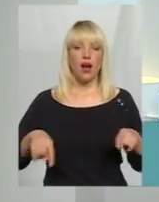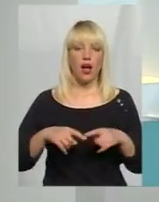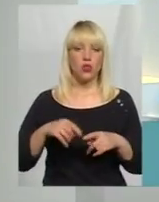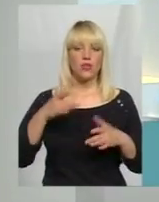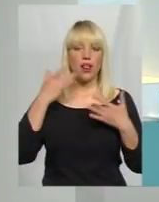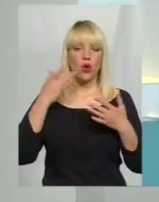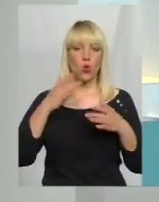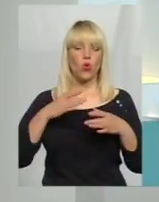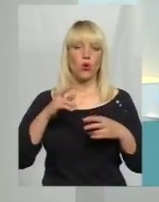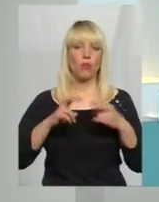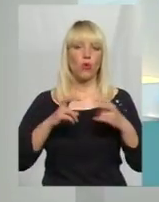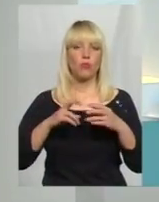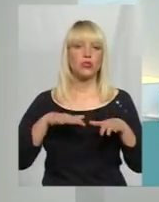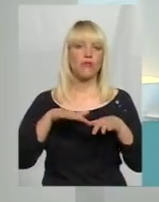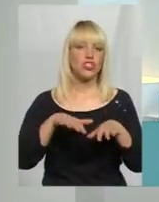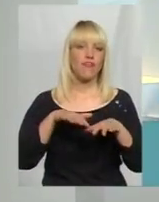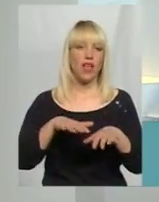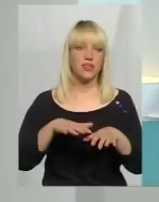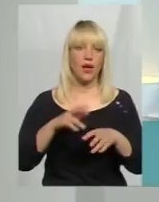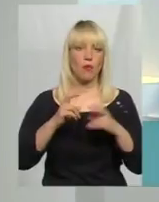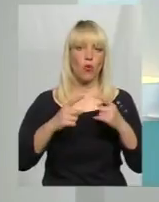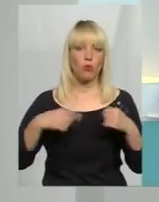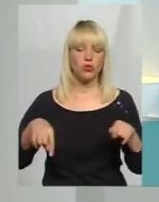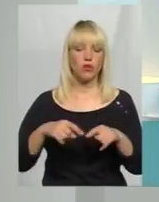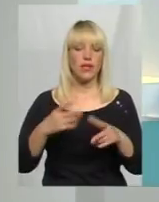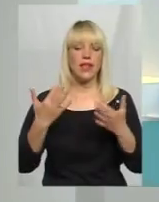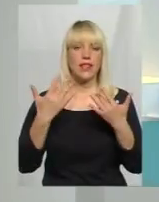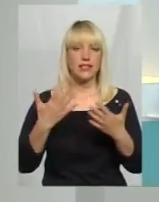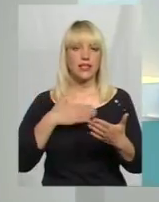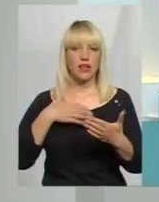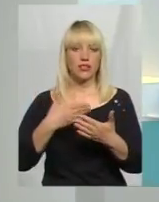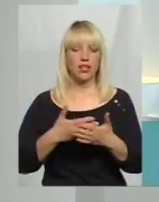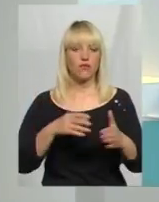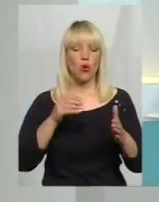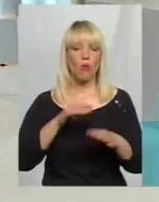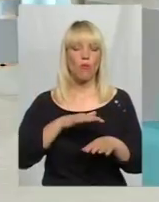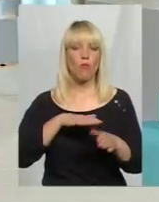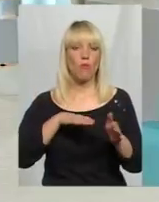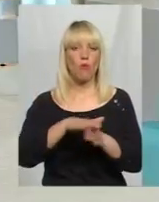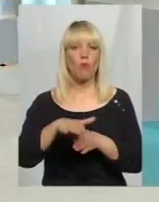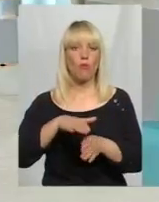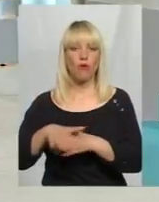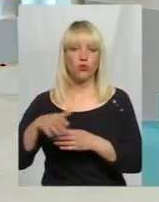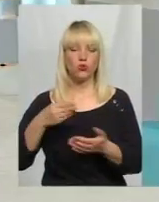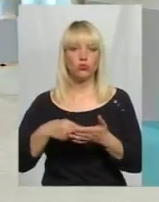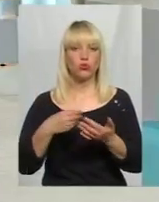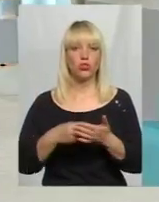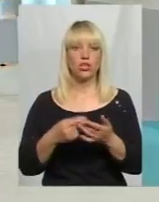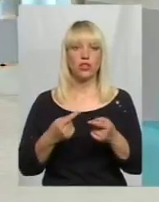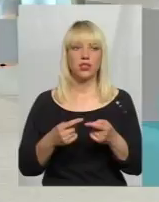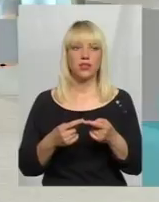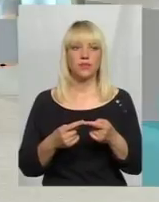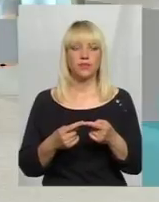швейна, наскільки активно вона поповнює бюджет? І після створення цієї ліги роботодавців легкій